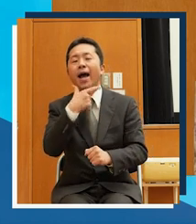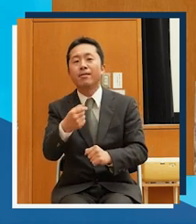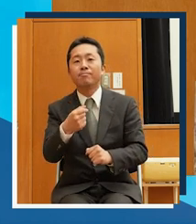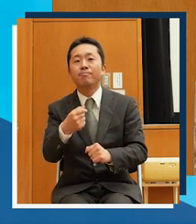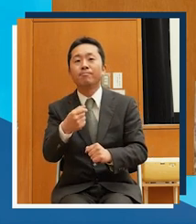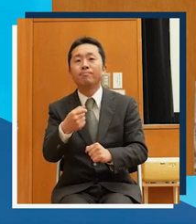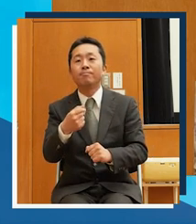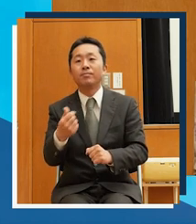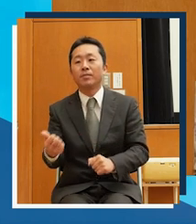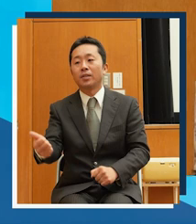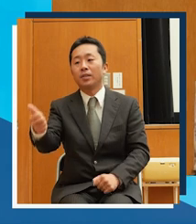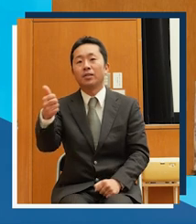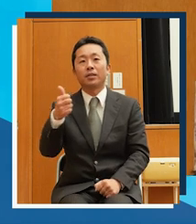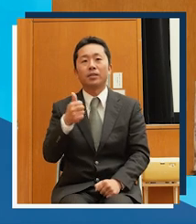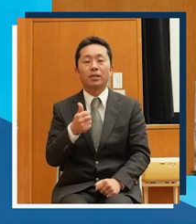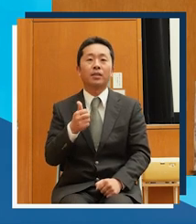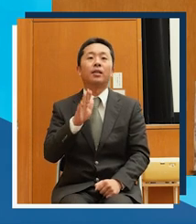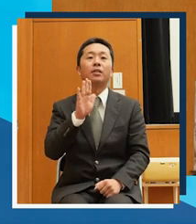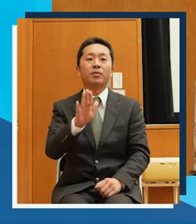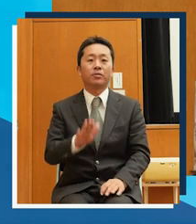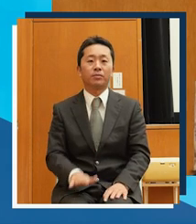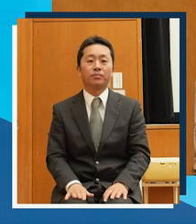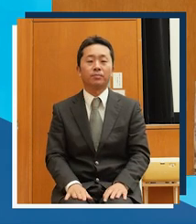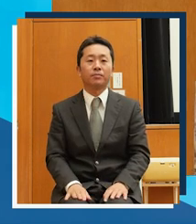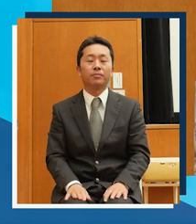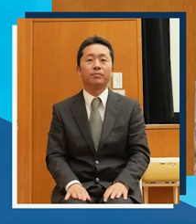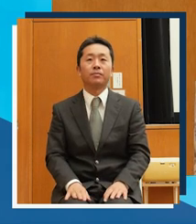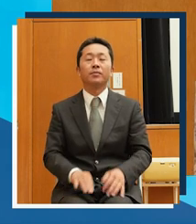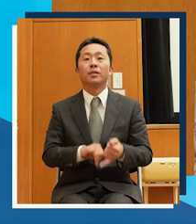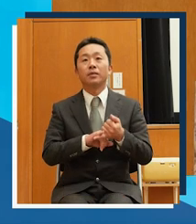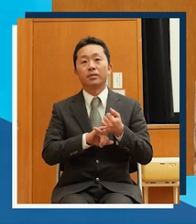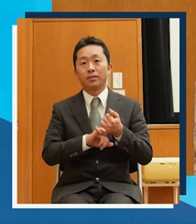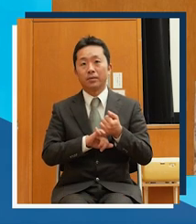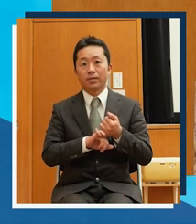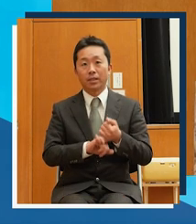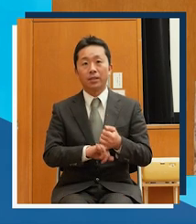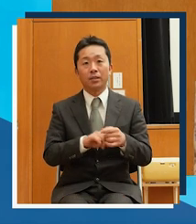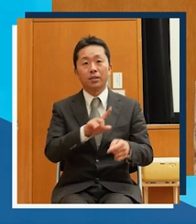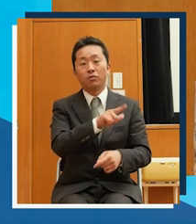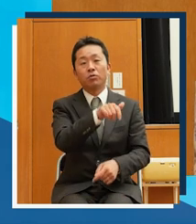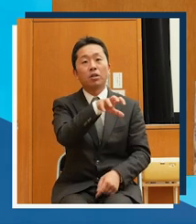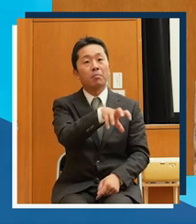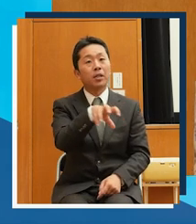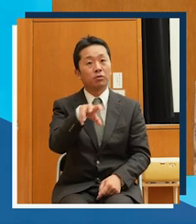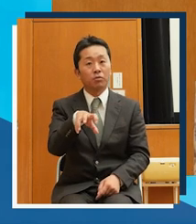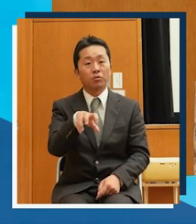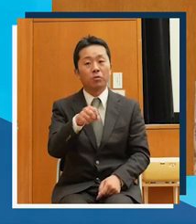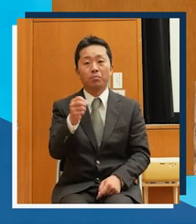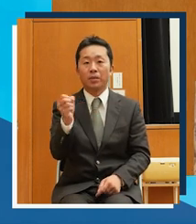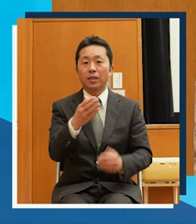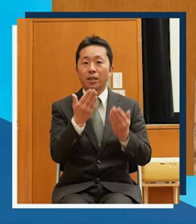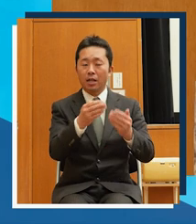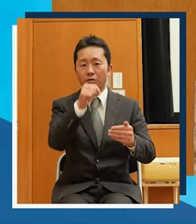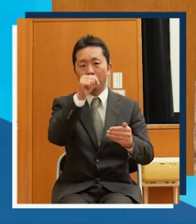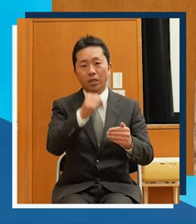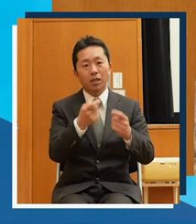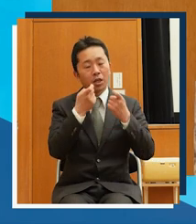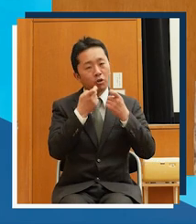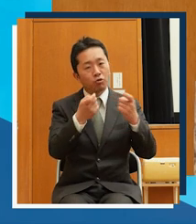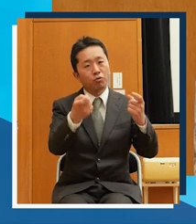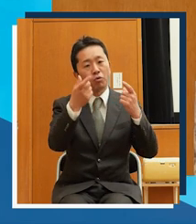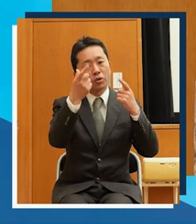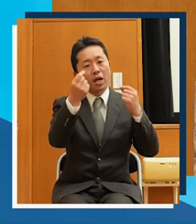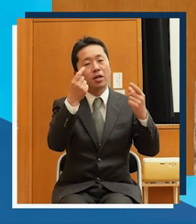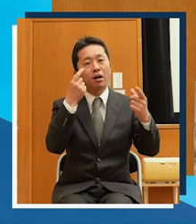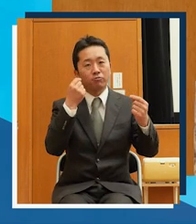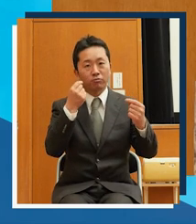え来てくださっていますえ是非ですねあのまいろんな機会でえ例えば学校の中で今日有国大学とっても大きな